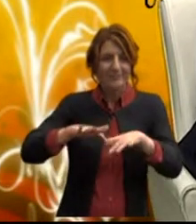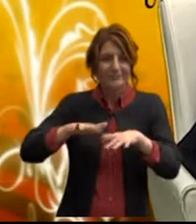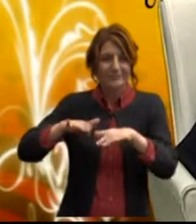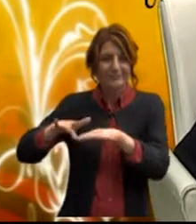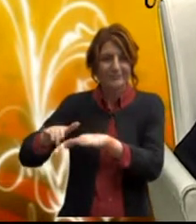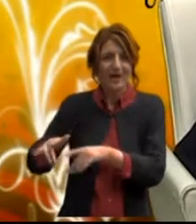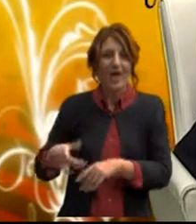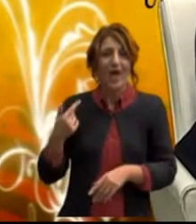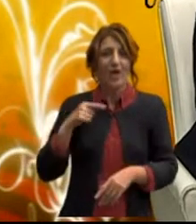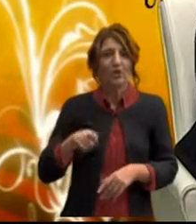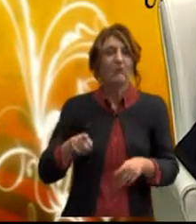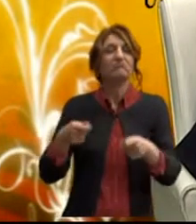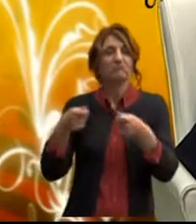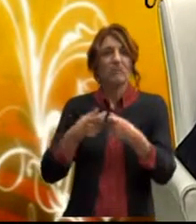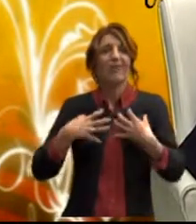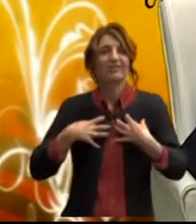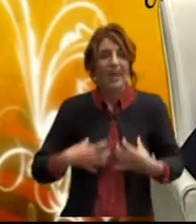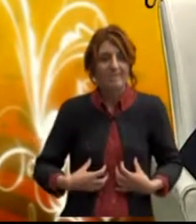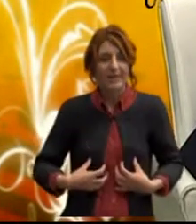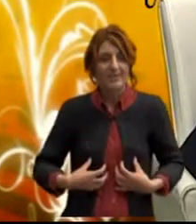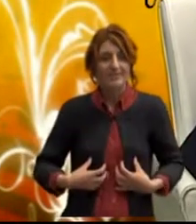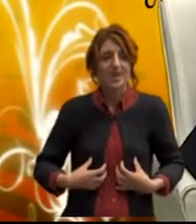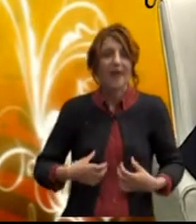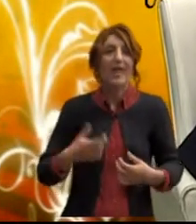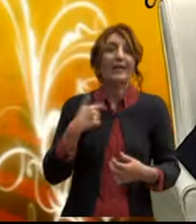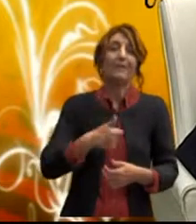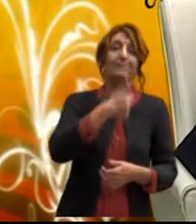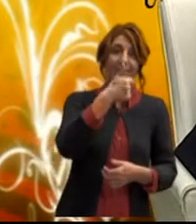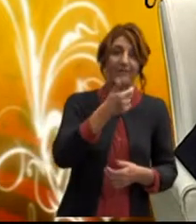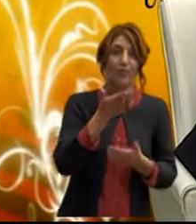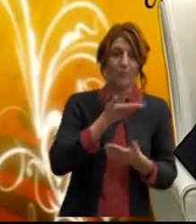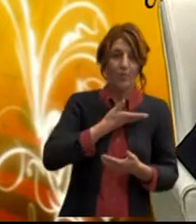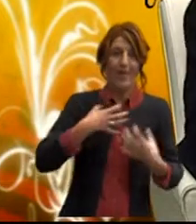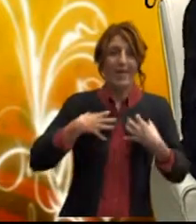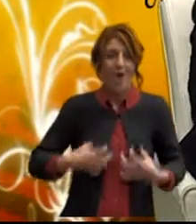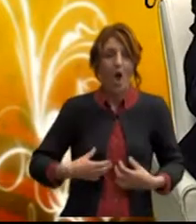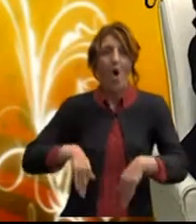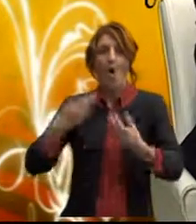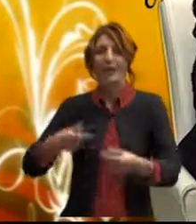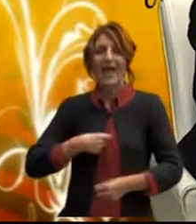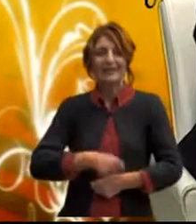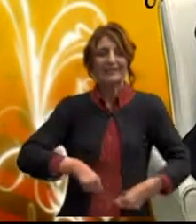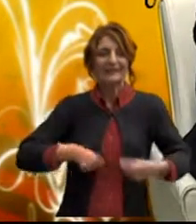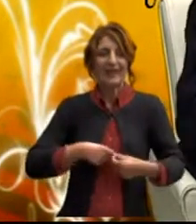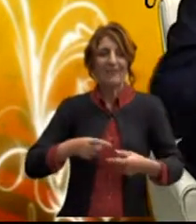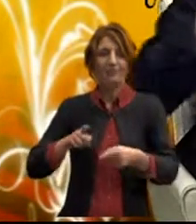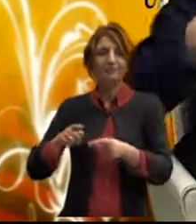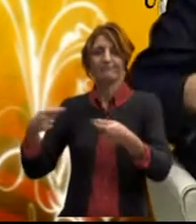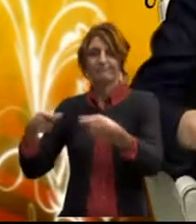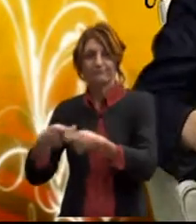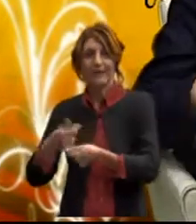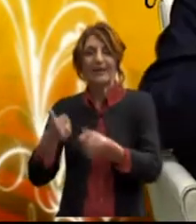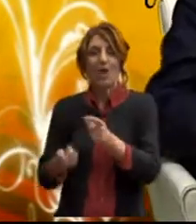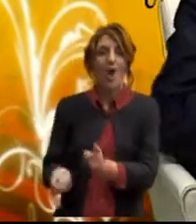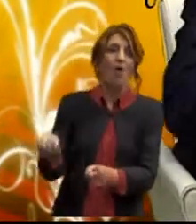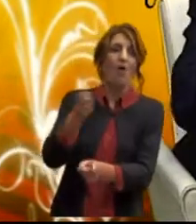tako često idu sa depresijom. Pa nekada prije depresija, pa je se razvio iritabilni kolon, a nekada i kad neko ima iritabilni kolon, s